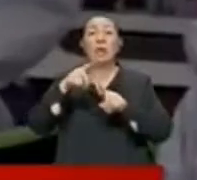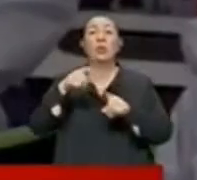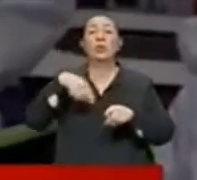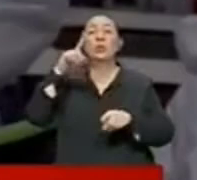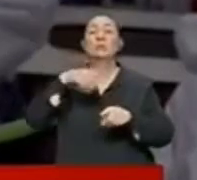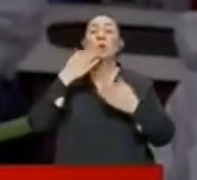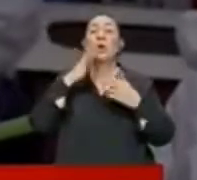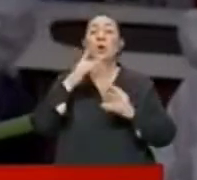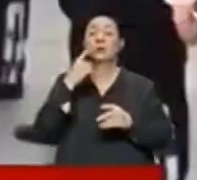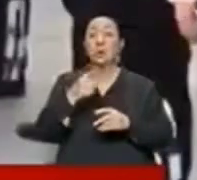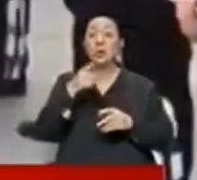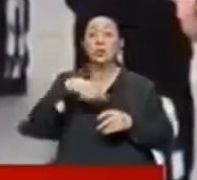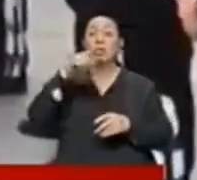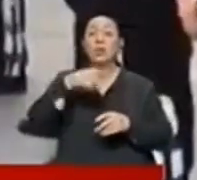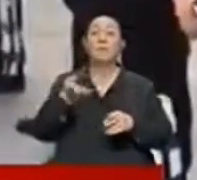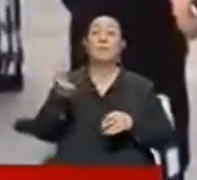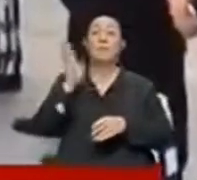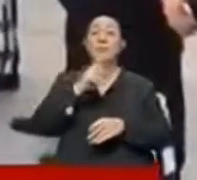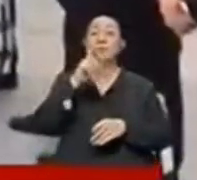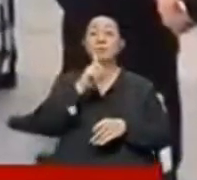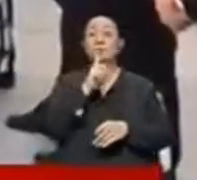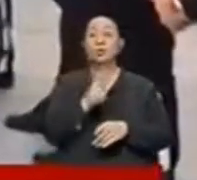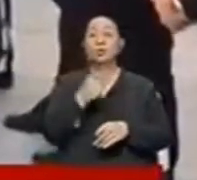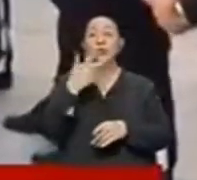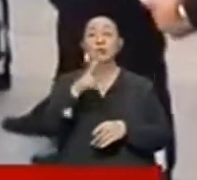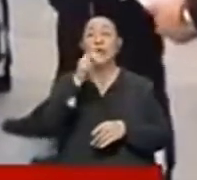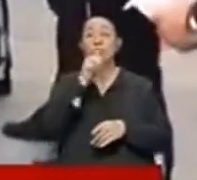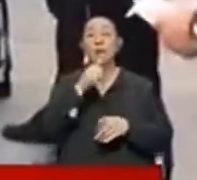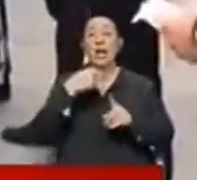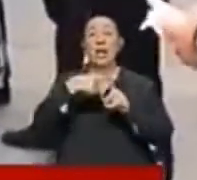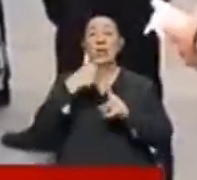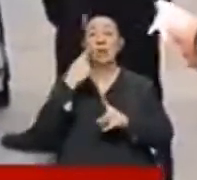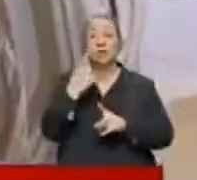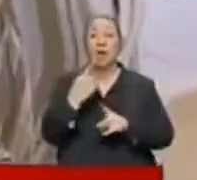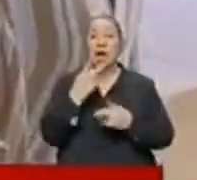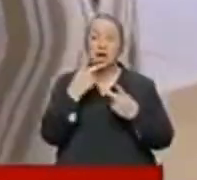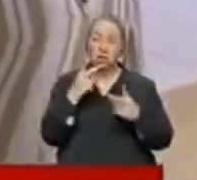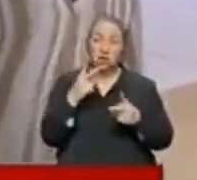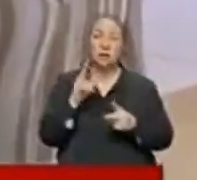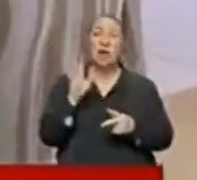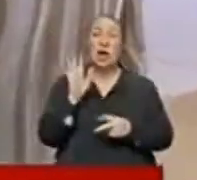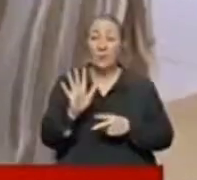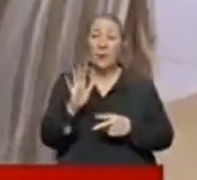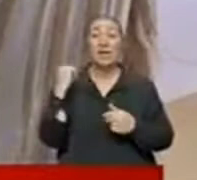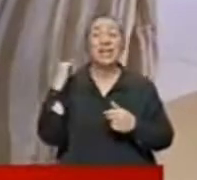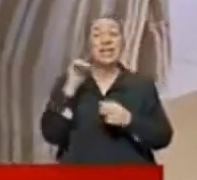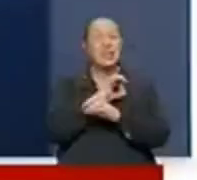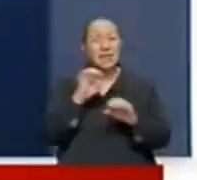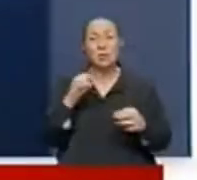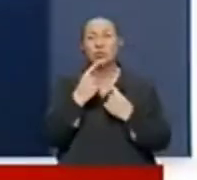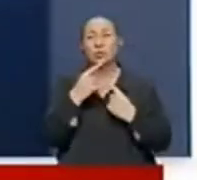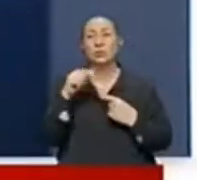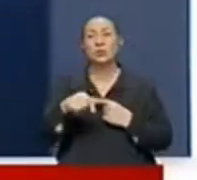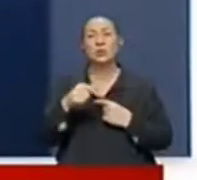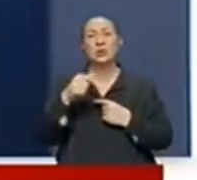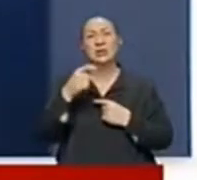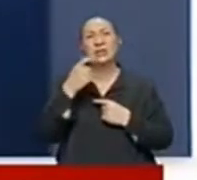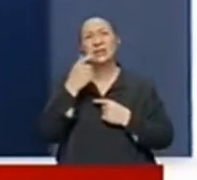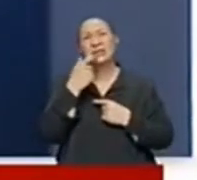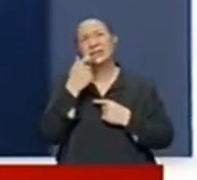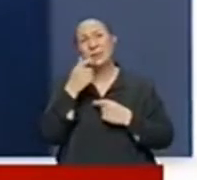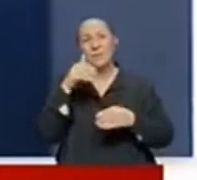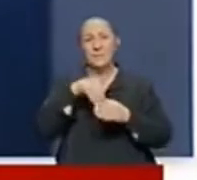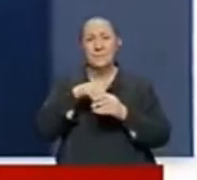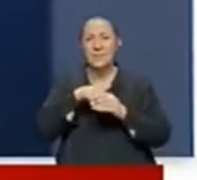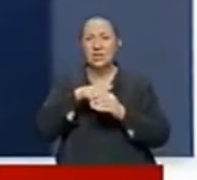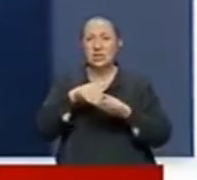Çalışma Bakanı. Gündemlerinde bir başka vaat, 3600 ek gösterge olduğunu açıkladı ama yine net konuşmadı. Bu yılın